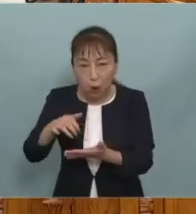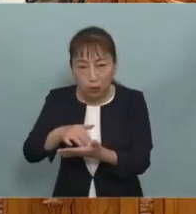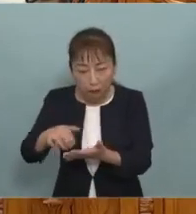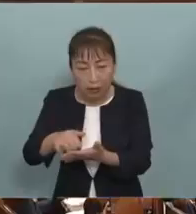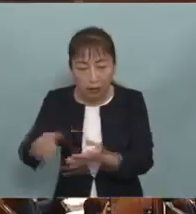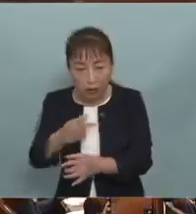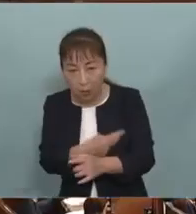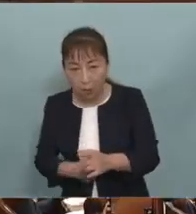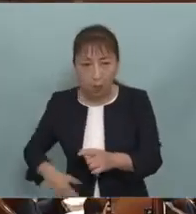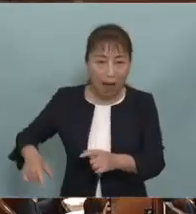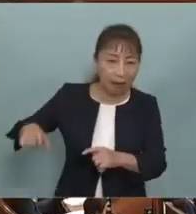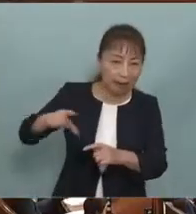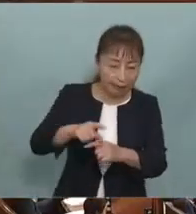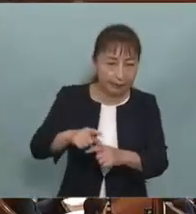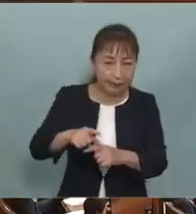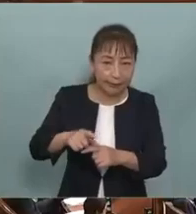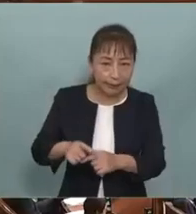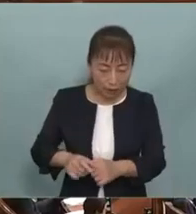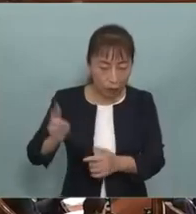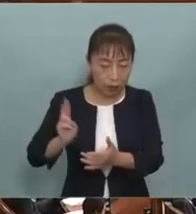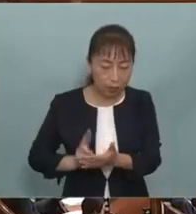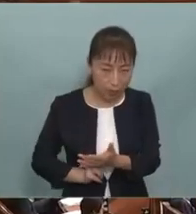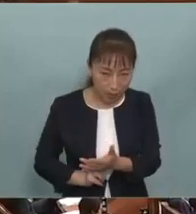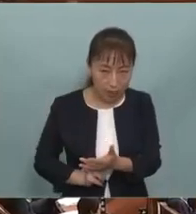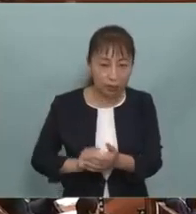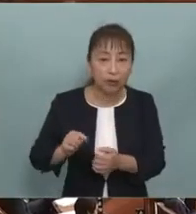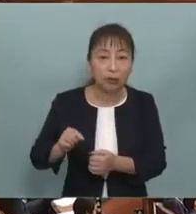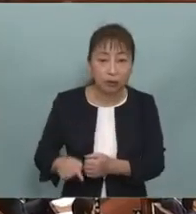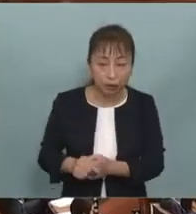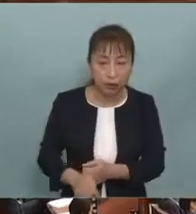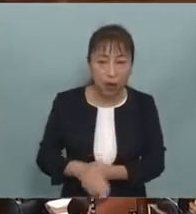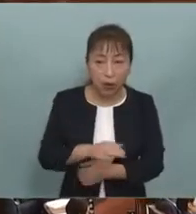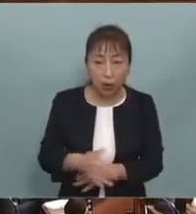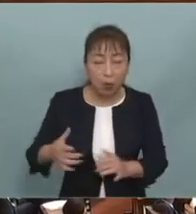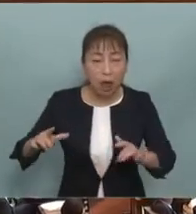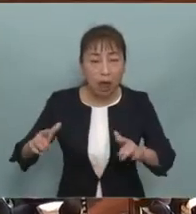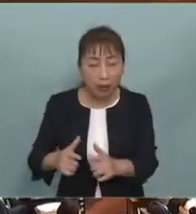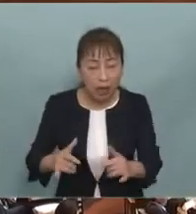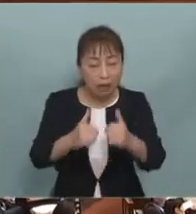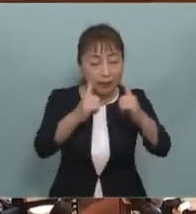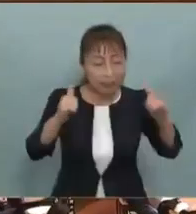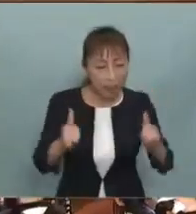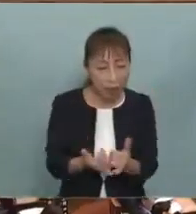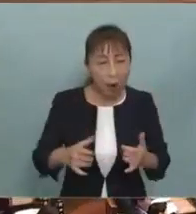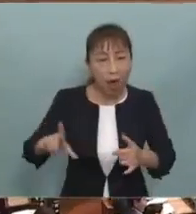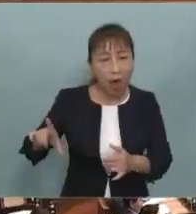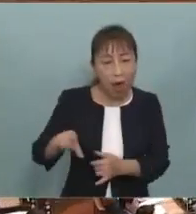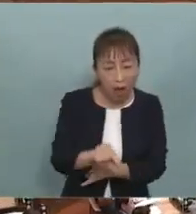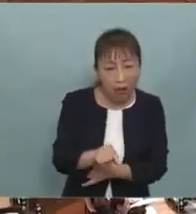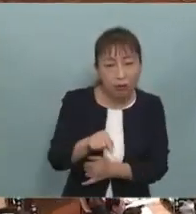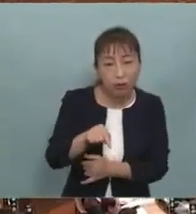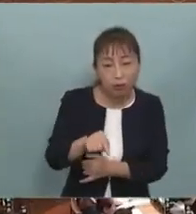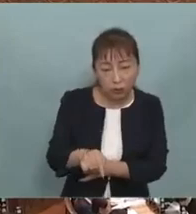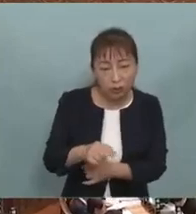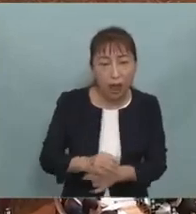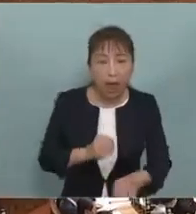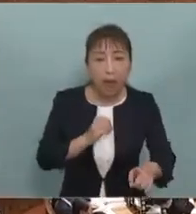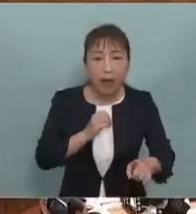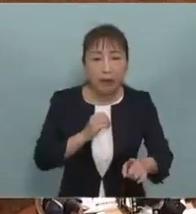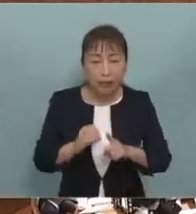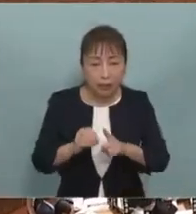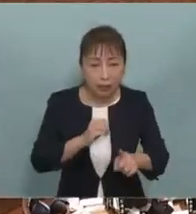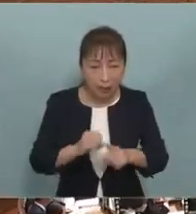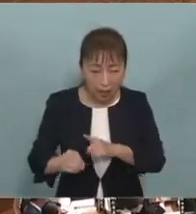ます少子高齢化や人口減少に対応するためデジタル電都市国家